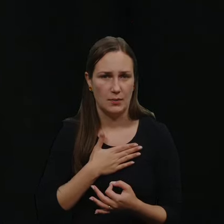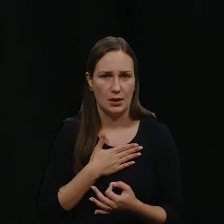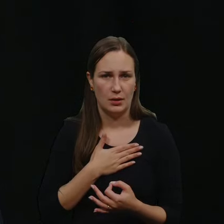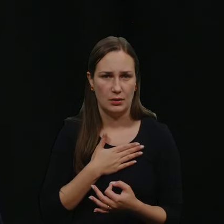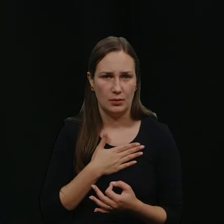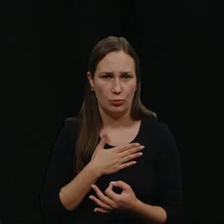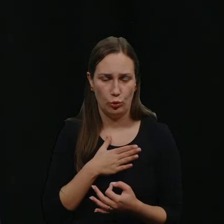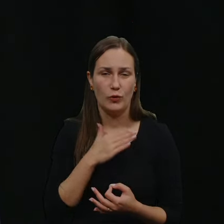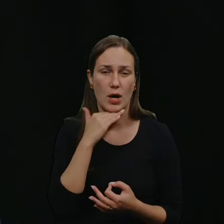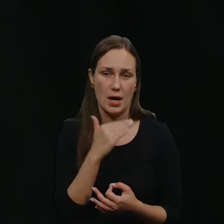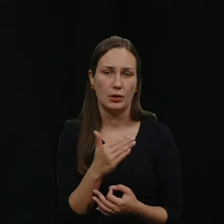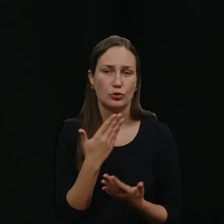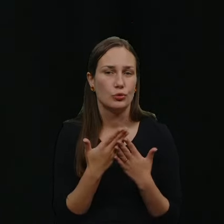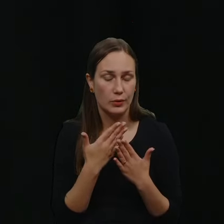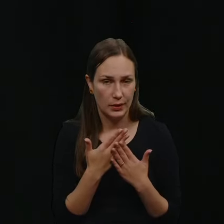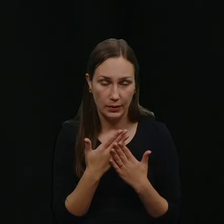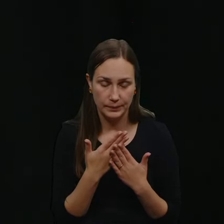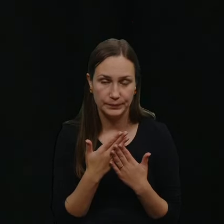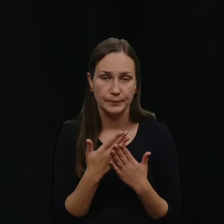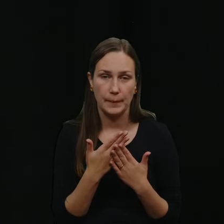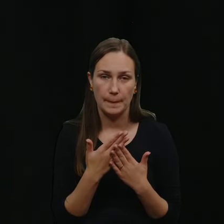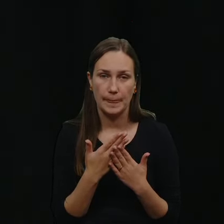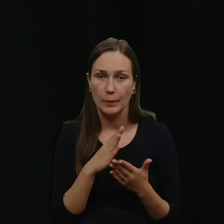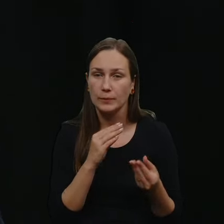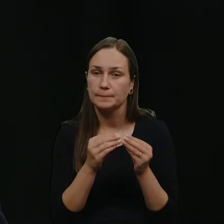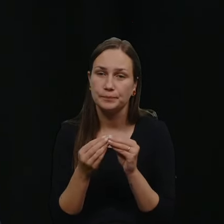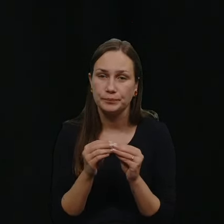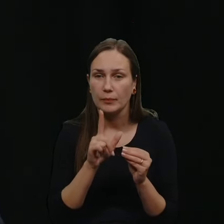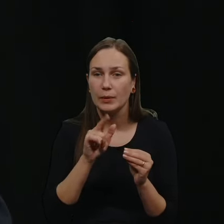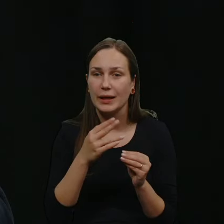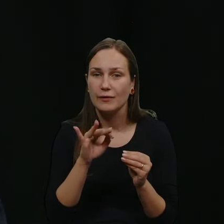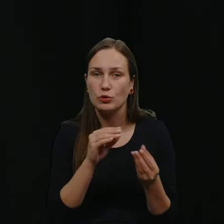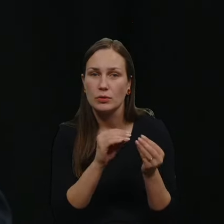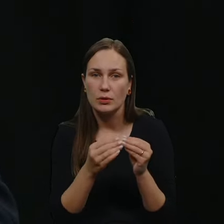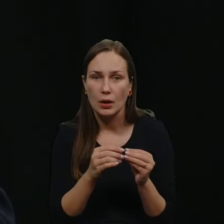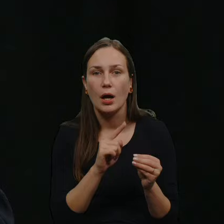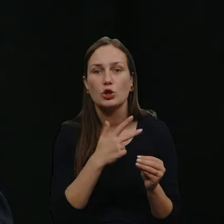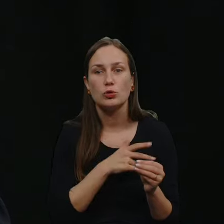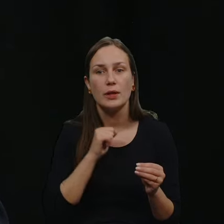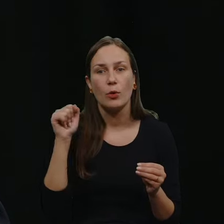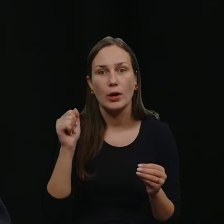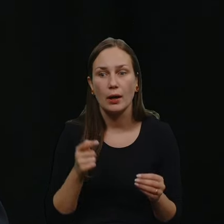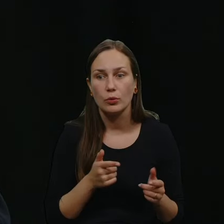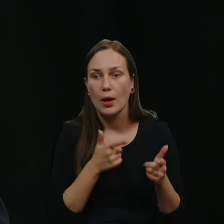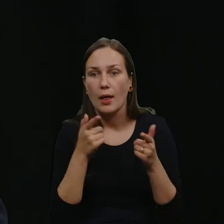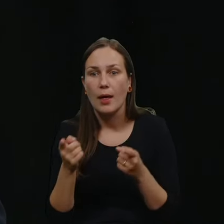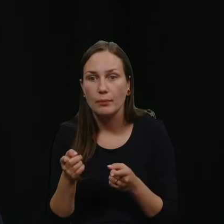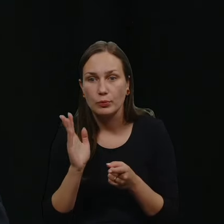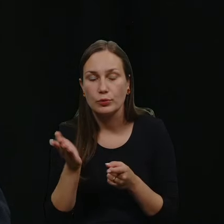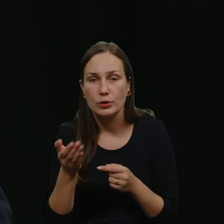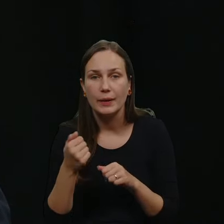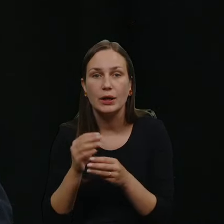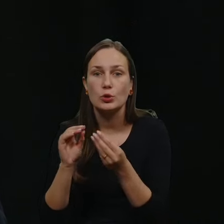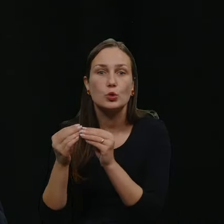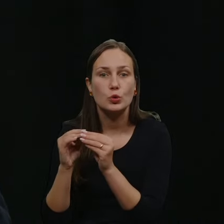pavyzdžiui, aiškus tie argumentai. Tai tada buvo tariamasi su ją, kad jinai sako, aš ateinu pas socialdemokratus, bet jūs susitarkit